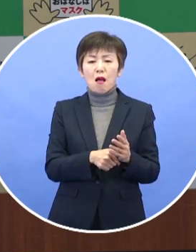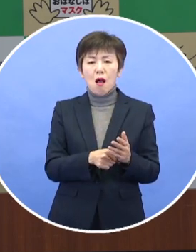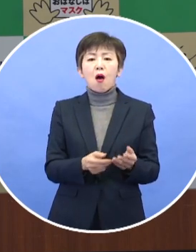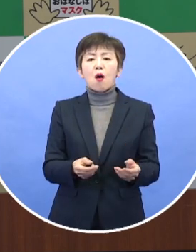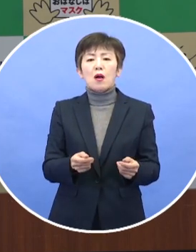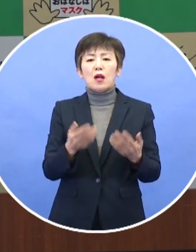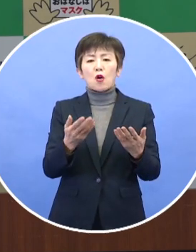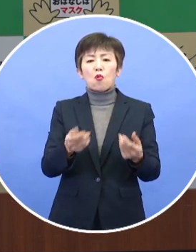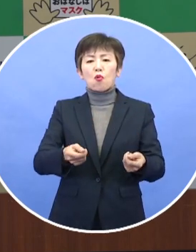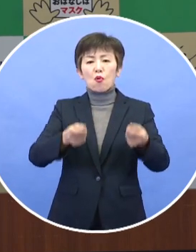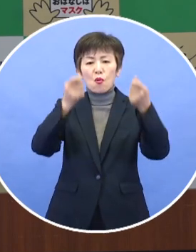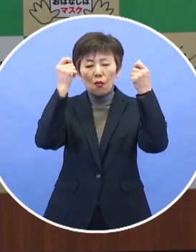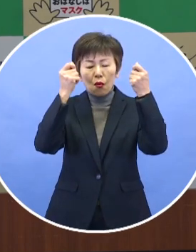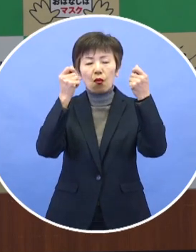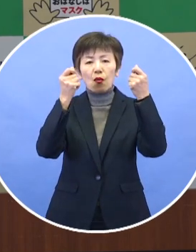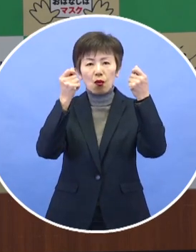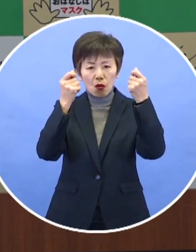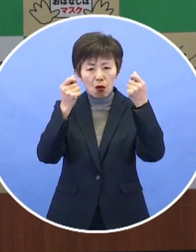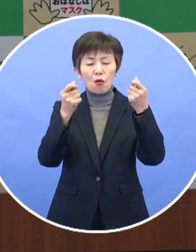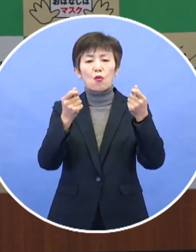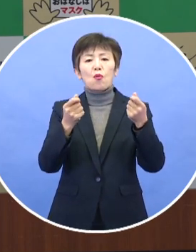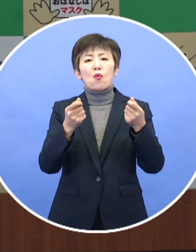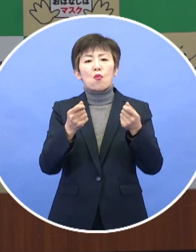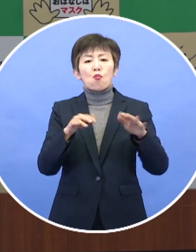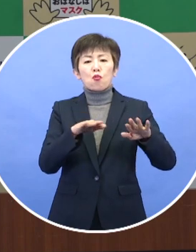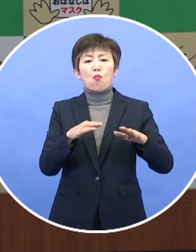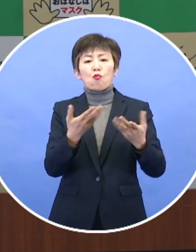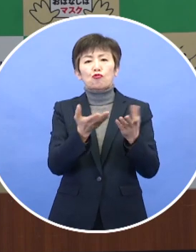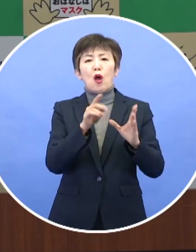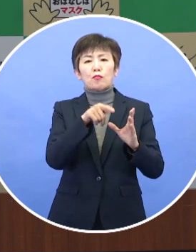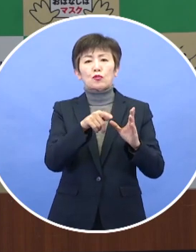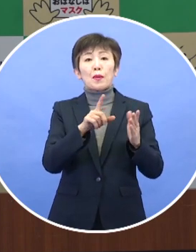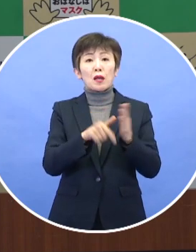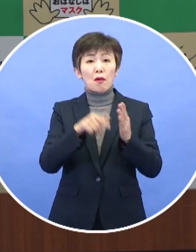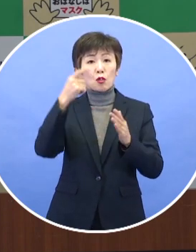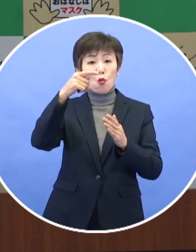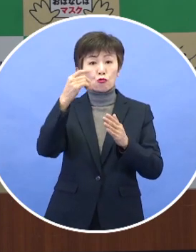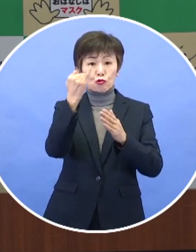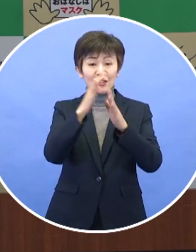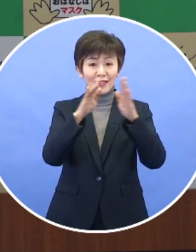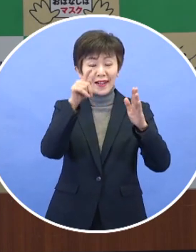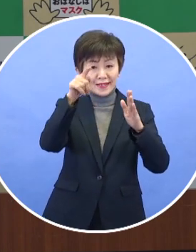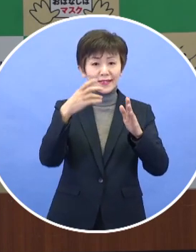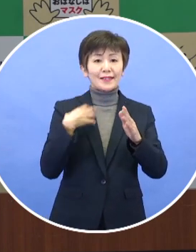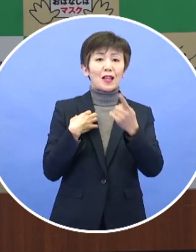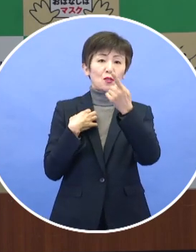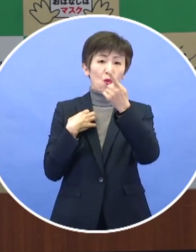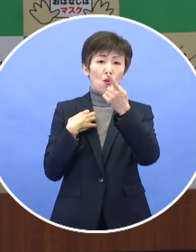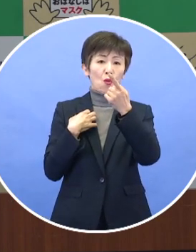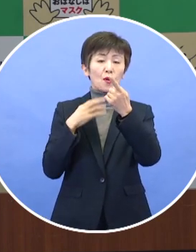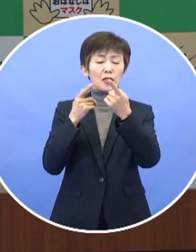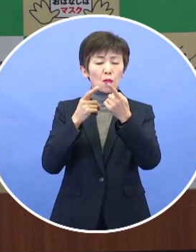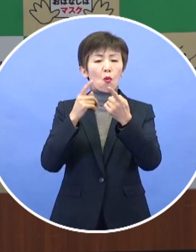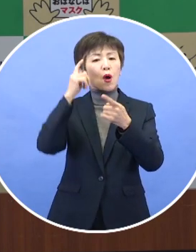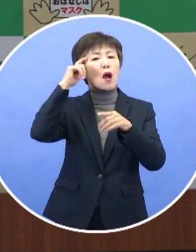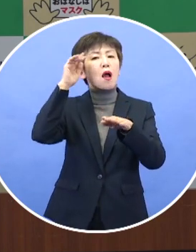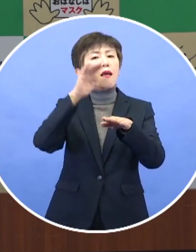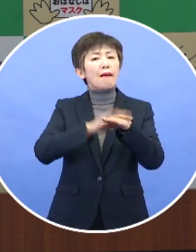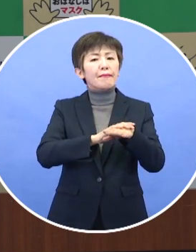今まで教育委員会の方にありましたが、国でも子ども家庭庁が作られて、考え方としては統合してやろうとしてます